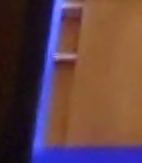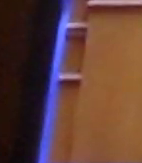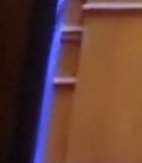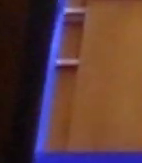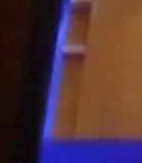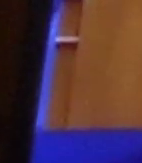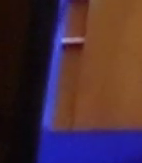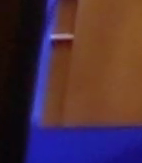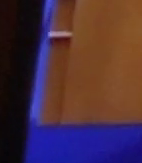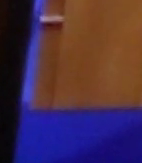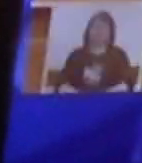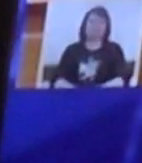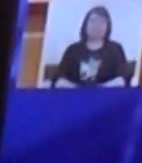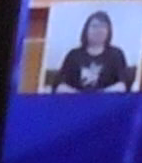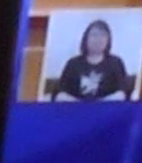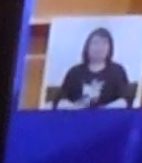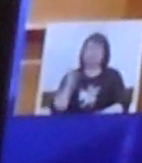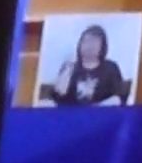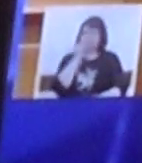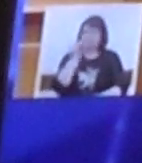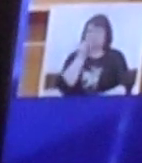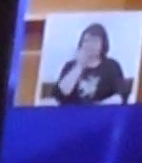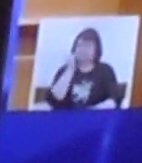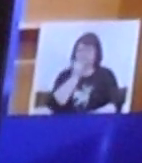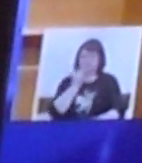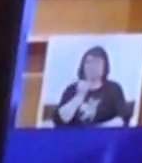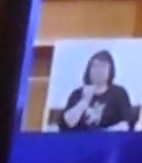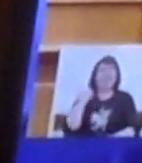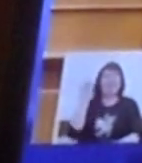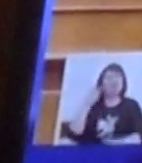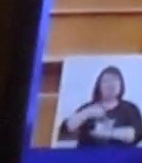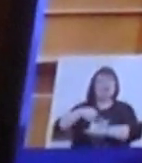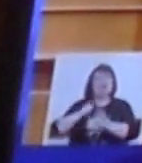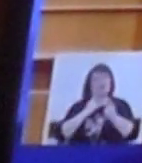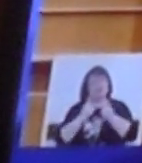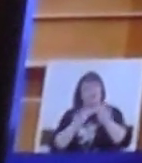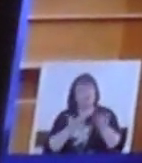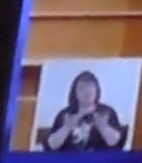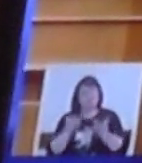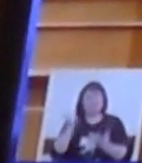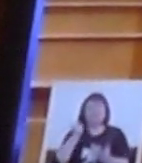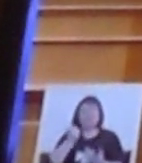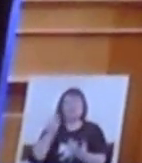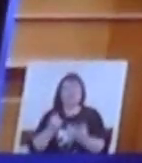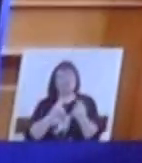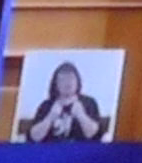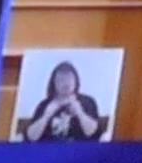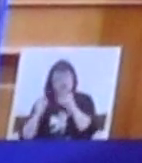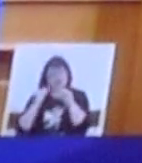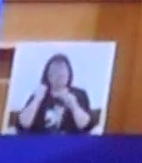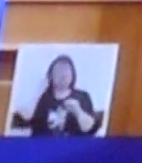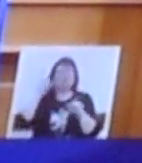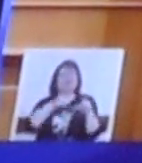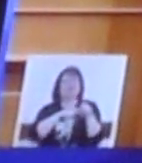να πω και δεν με νοιάζει να με κατηγορήσουν ότι είμαι οπαδός της λύσης, ότι είμαι φίλος του Γιώργου Βελόπουλου. Δεν με ενδιαφέρει. Εγώ δεν πιστεύω στην